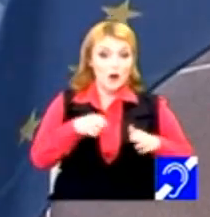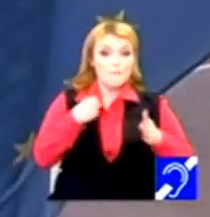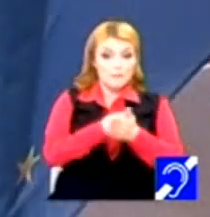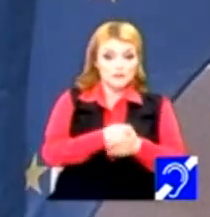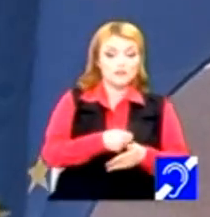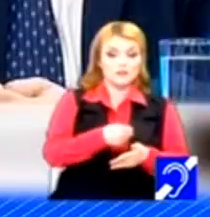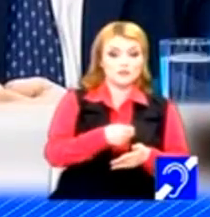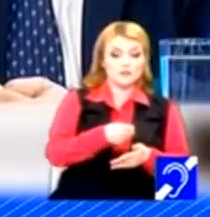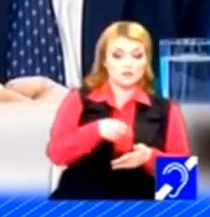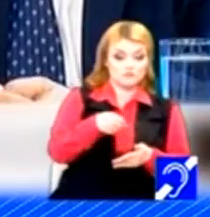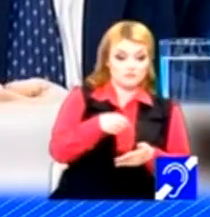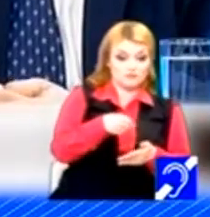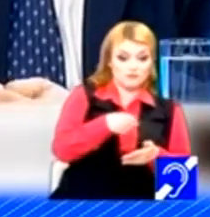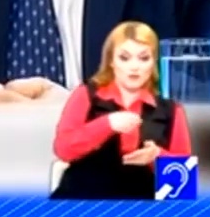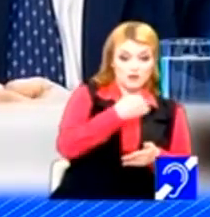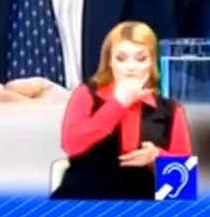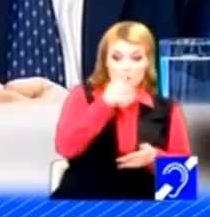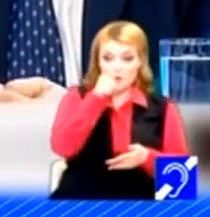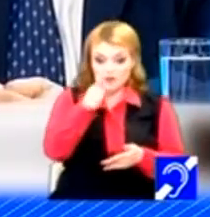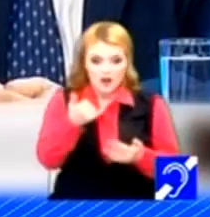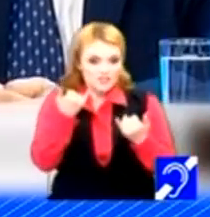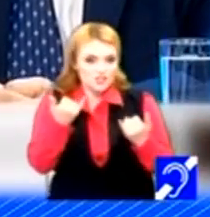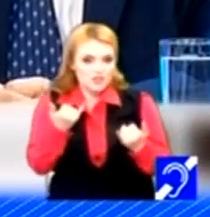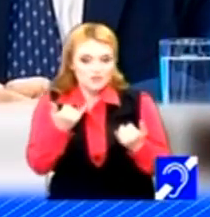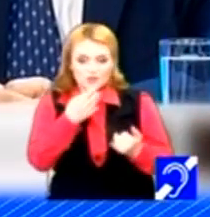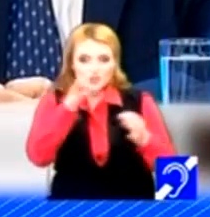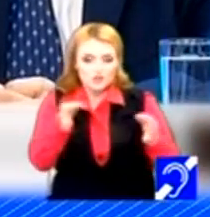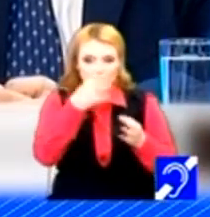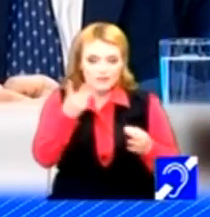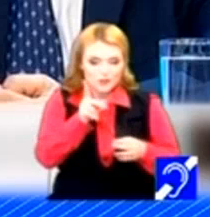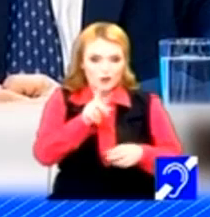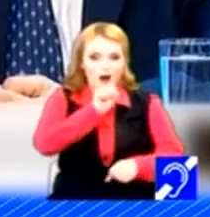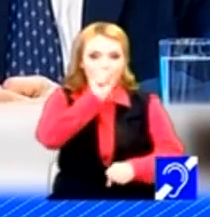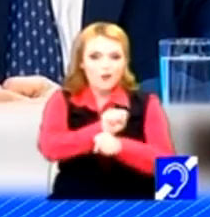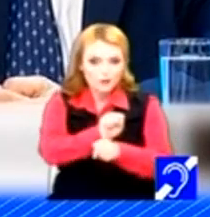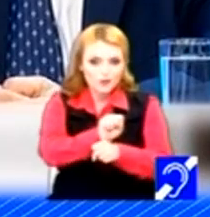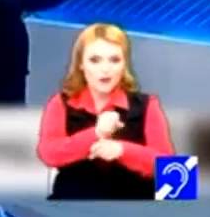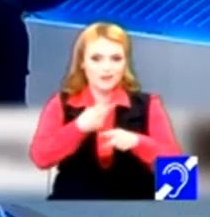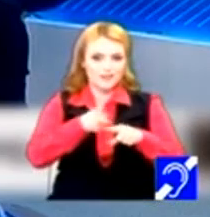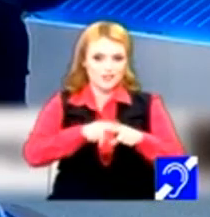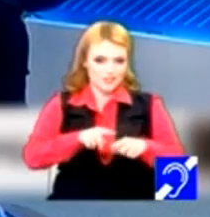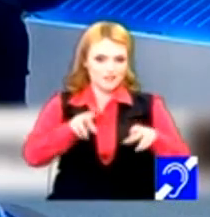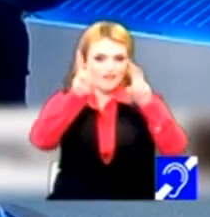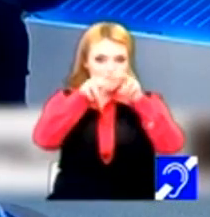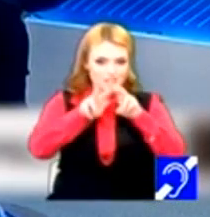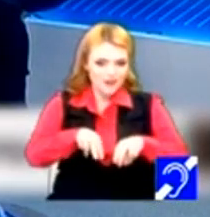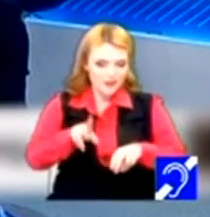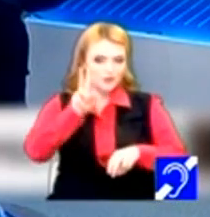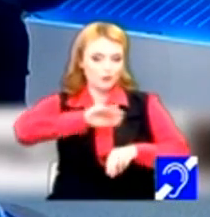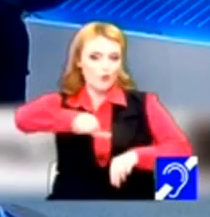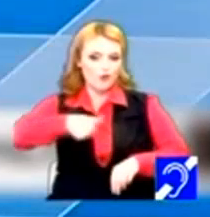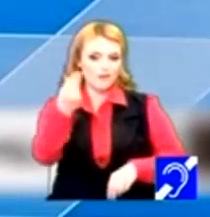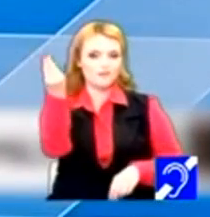loc, acum nu vedem că ar continua acest progres. Dar în domeniul mass